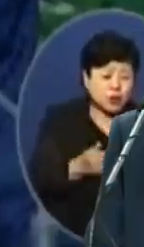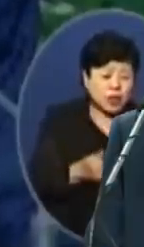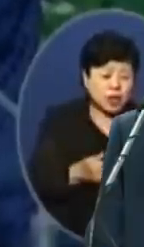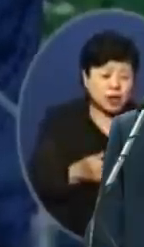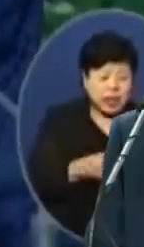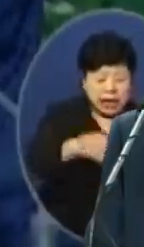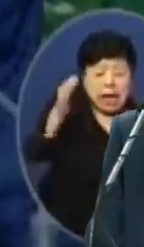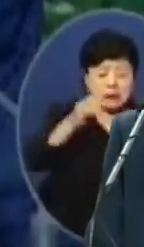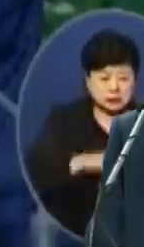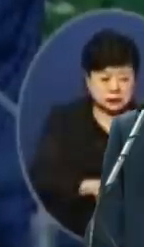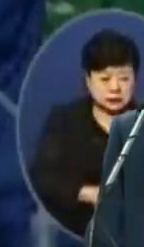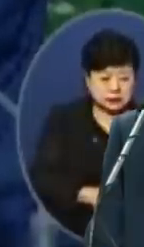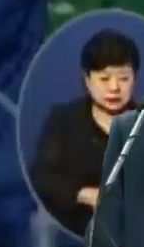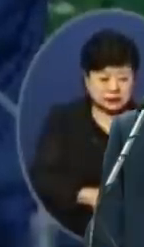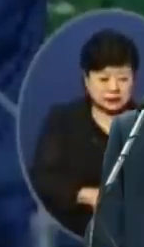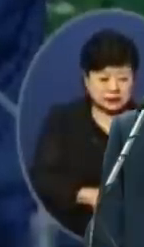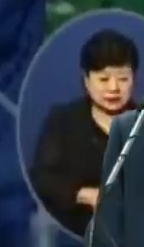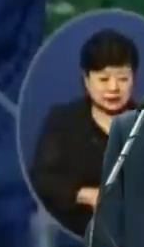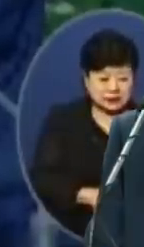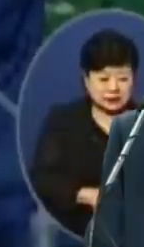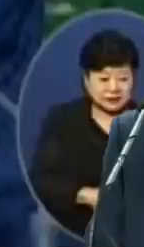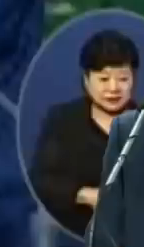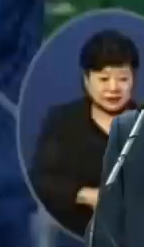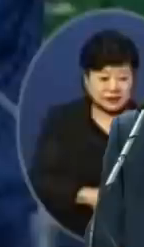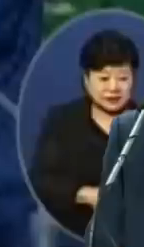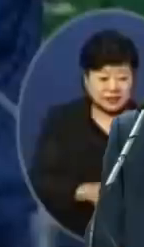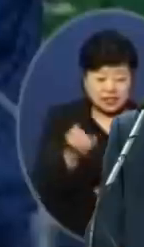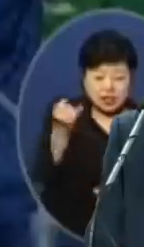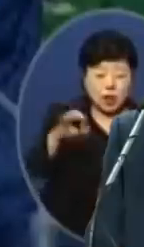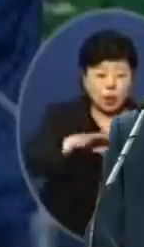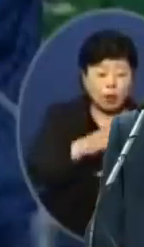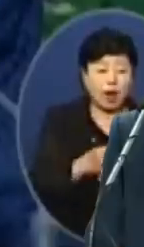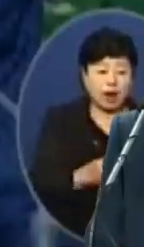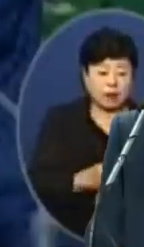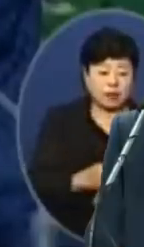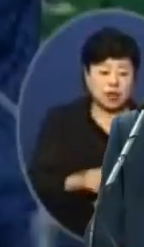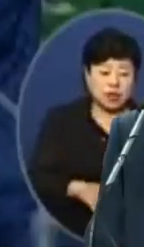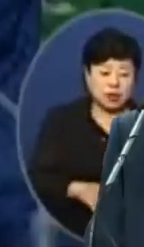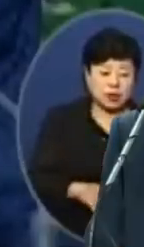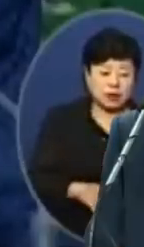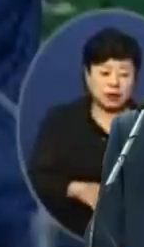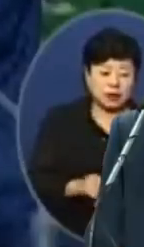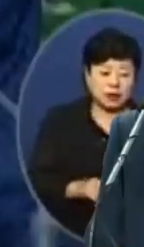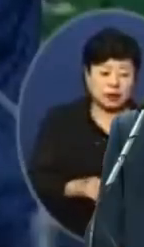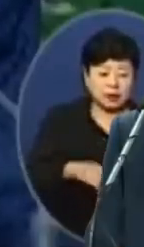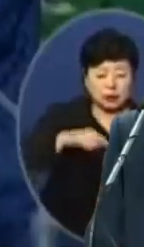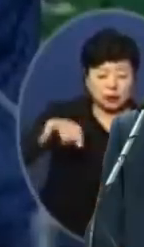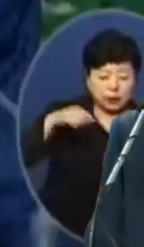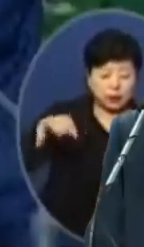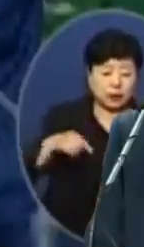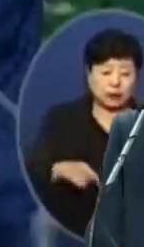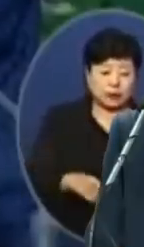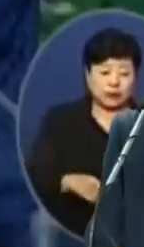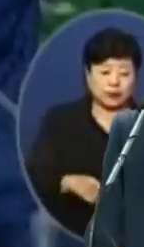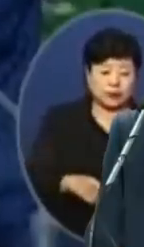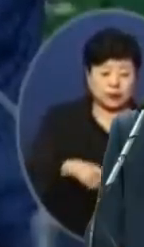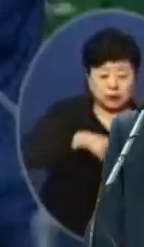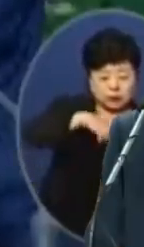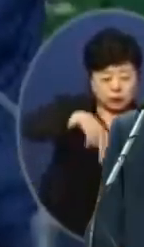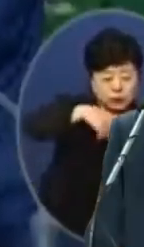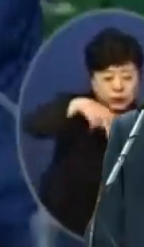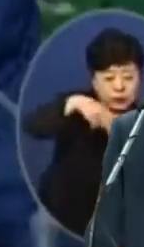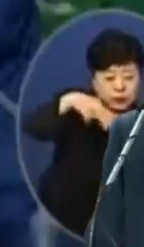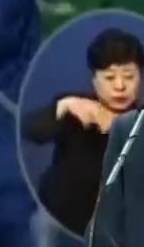보고 가라! 그러니까 여왕벌이 핑 하고 떠다니면 교회를 안에 몇 바퀴